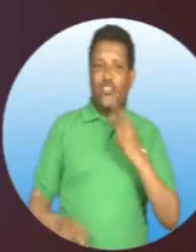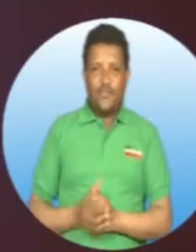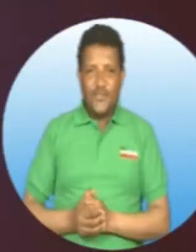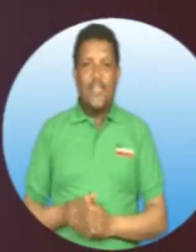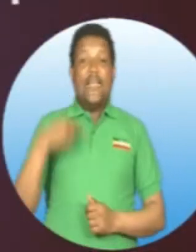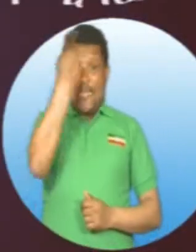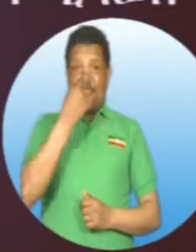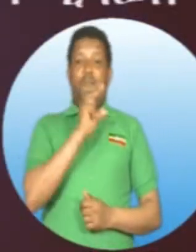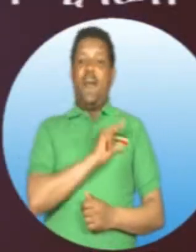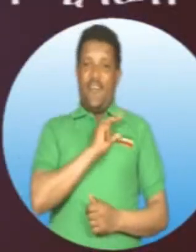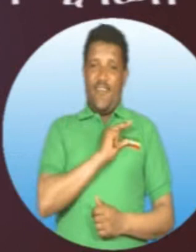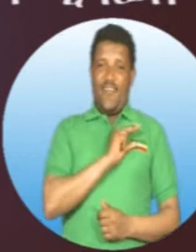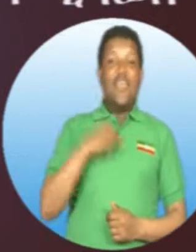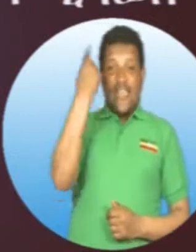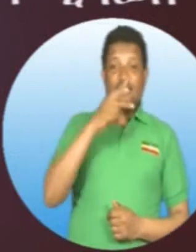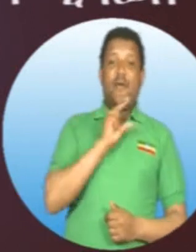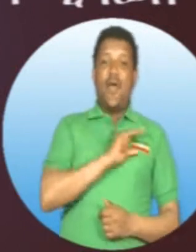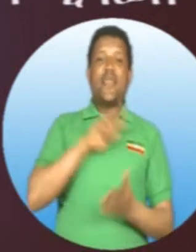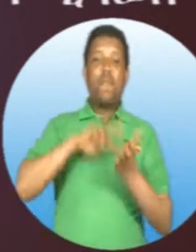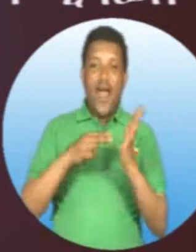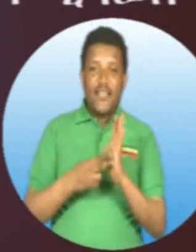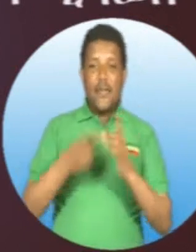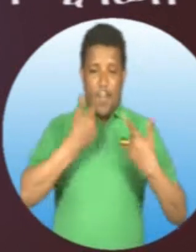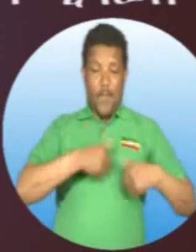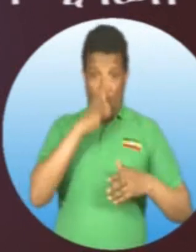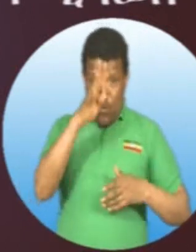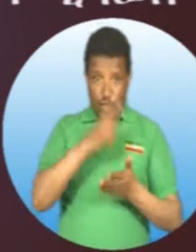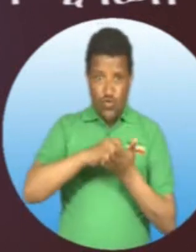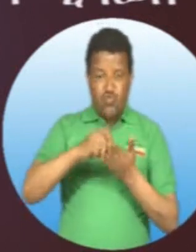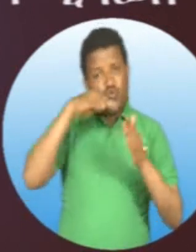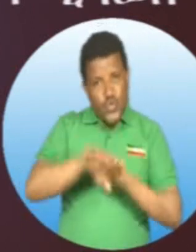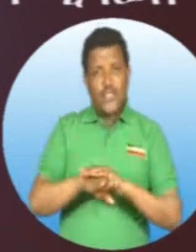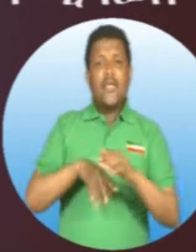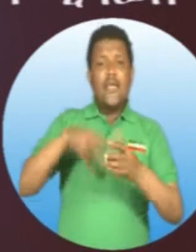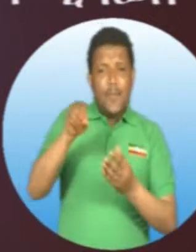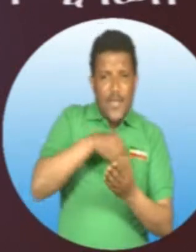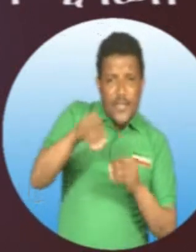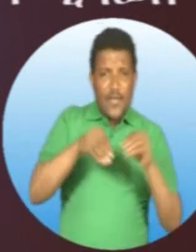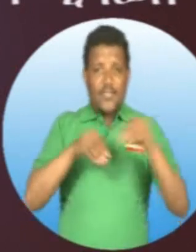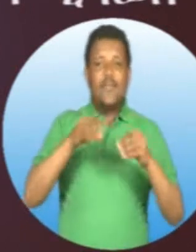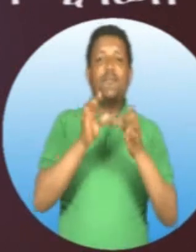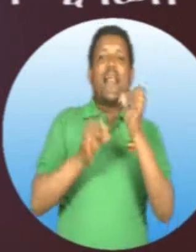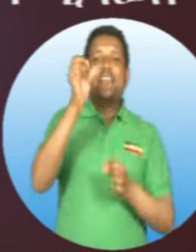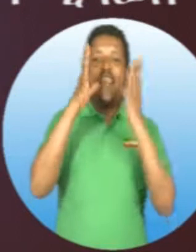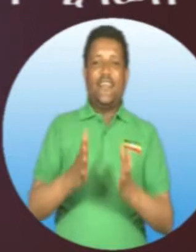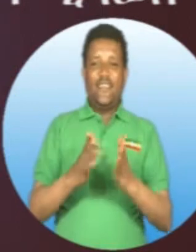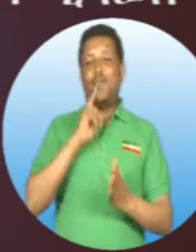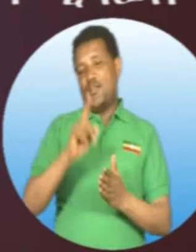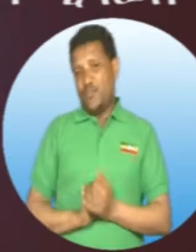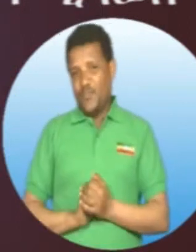አይችሉም። ገጸ ባህሪ። ገጸ ባህሪ ማለት በልቦለድ ጽሑፍ ውስጥ የሚላወስ ባለታሪክ ማለት